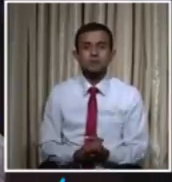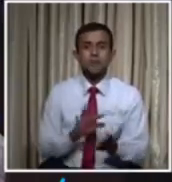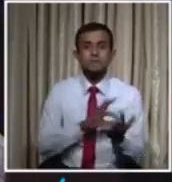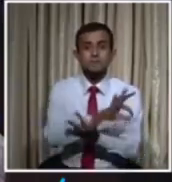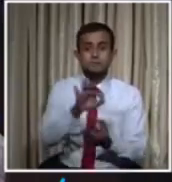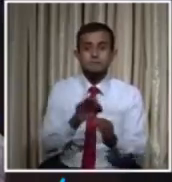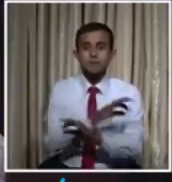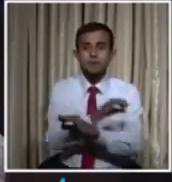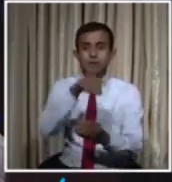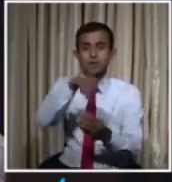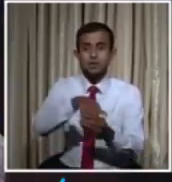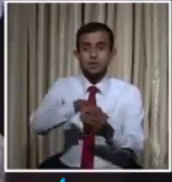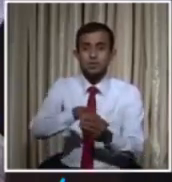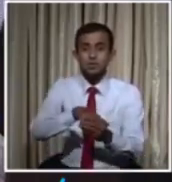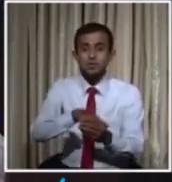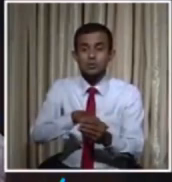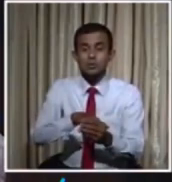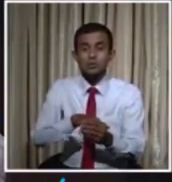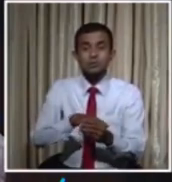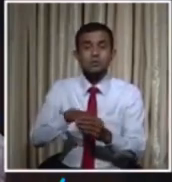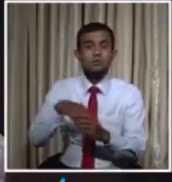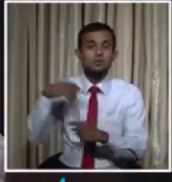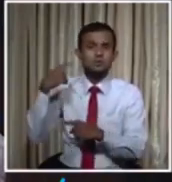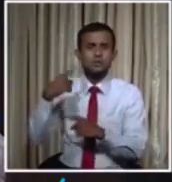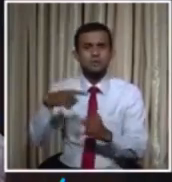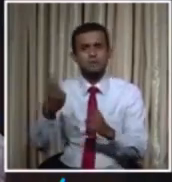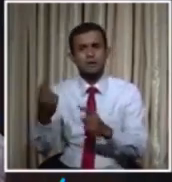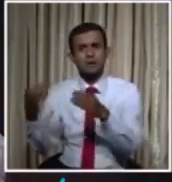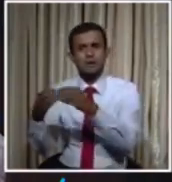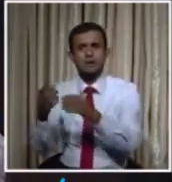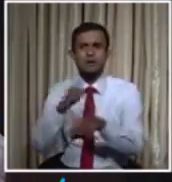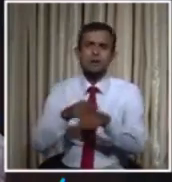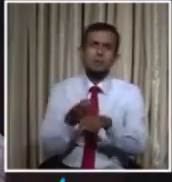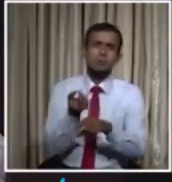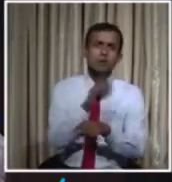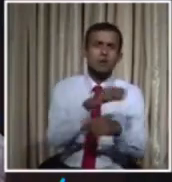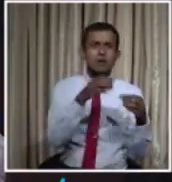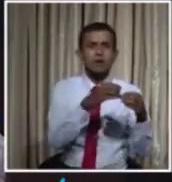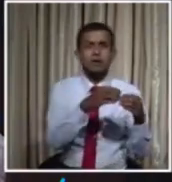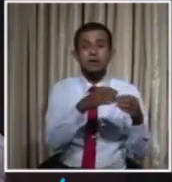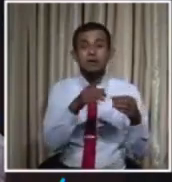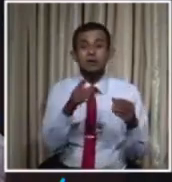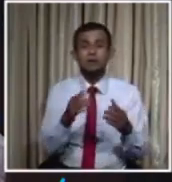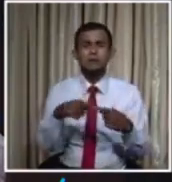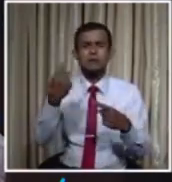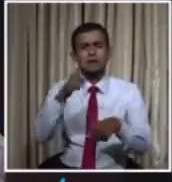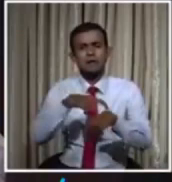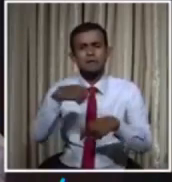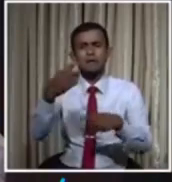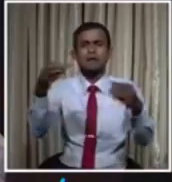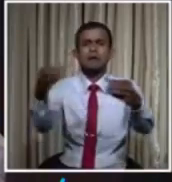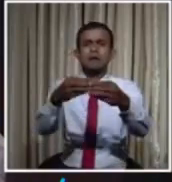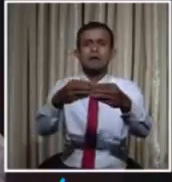ප්‍රජාතන්ත්‍රවාදී ක්‍රමවේදය තුල කාලයකට එක කණ්ඩායමකට කාලයකට තව කණ්ඩායමකට තවත් කාලයකට තව